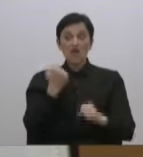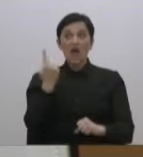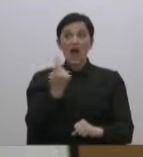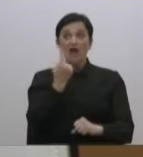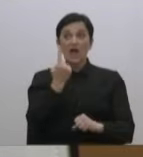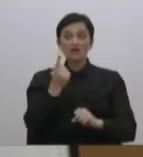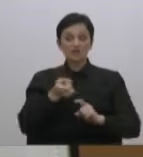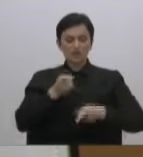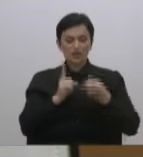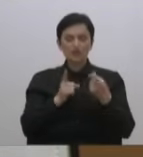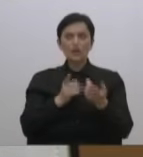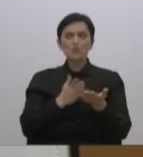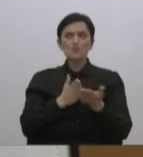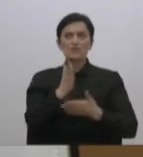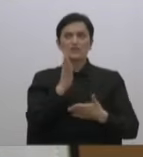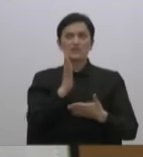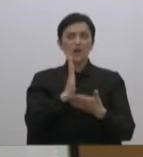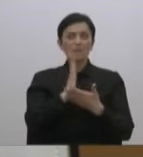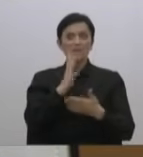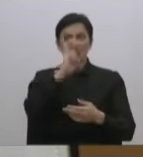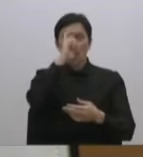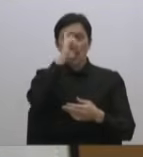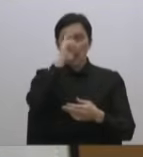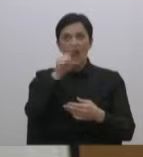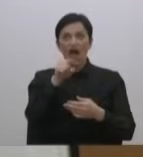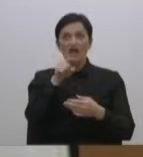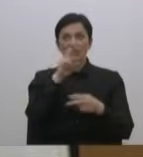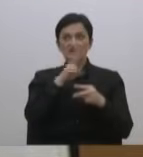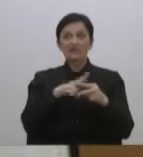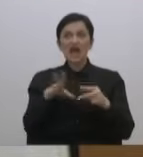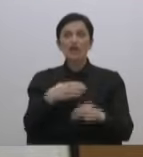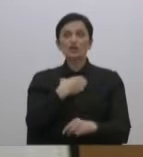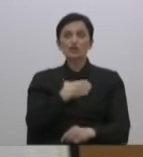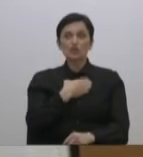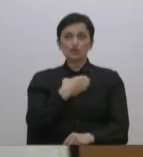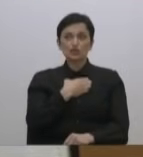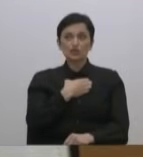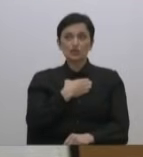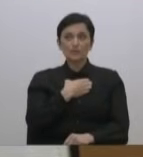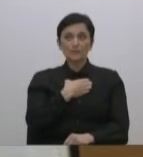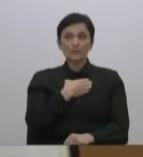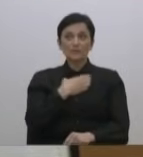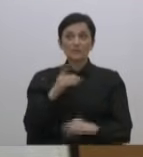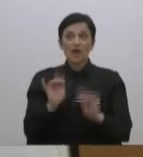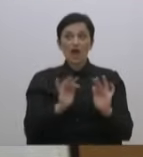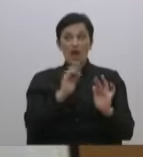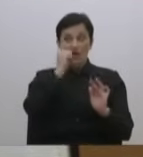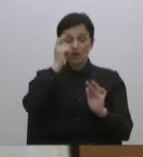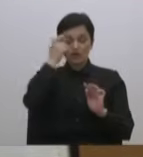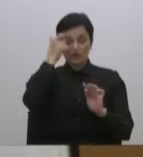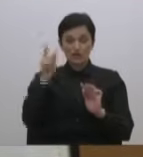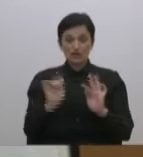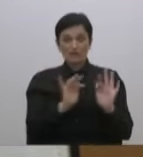Ertaderti, Realuri Mizani. Aris Heli Suplebis, Dak Arguis, Shishi, Romelitz Amodraubs,